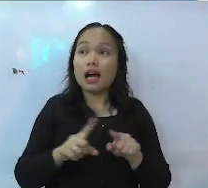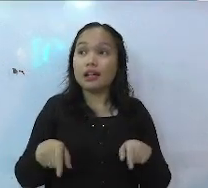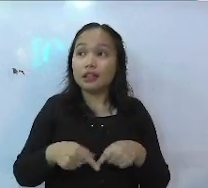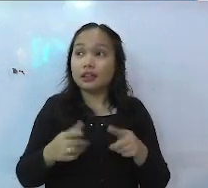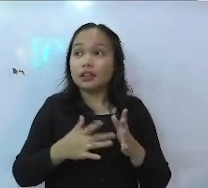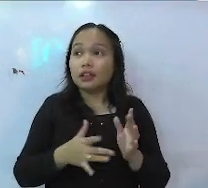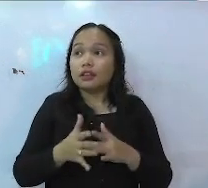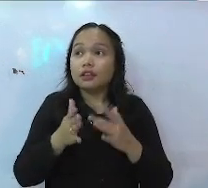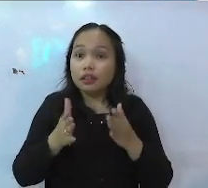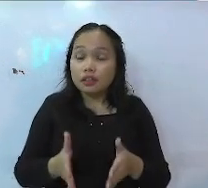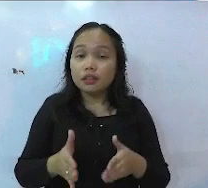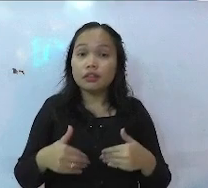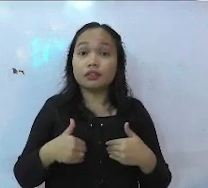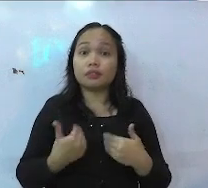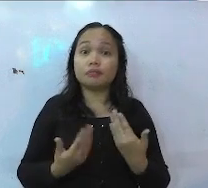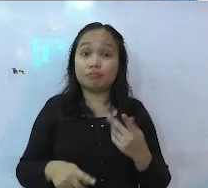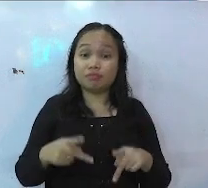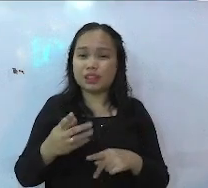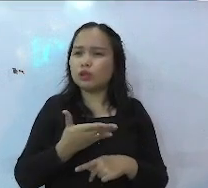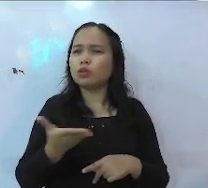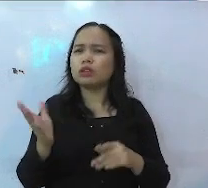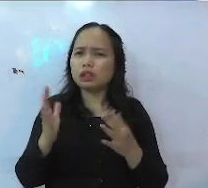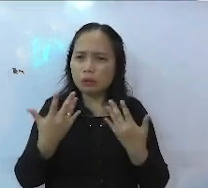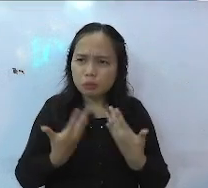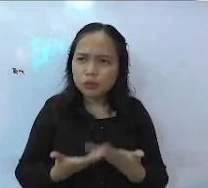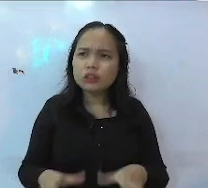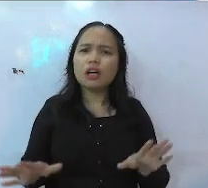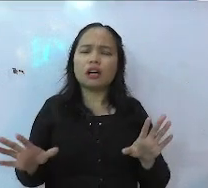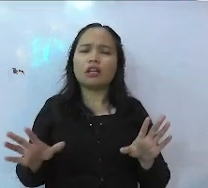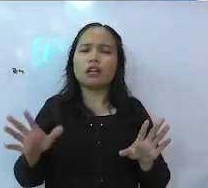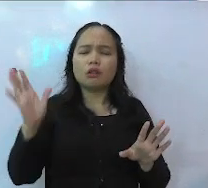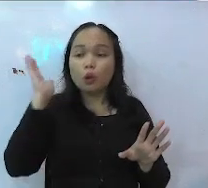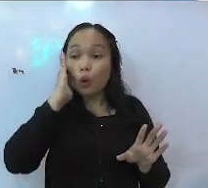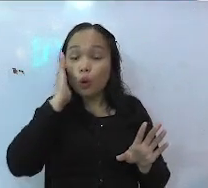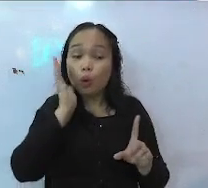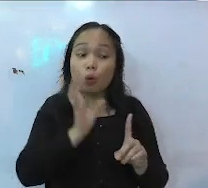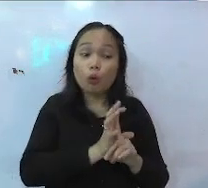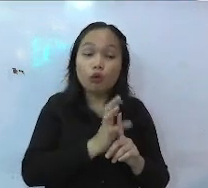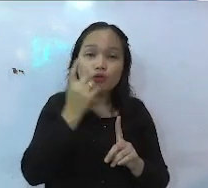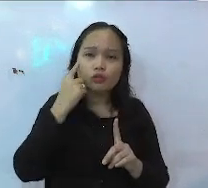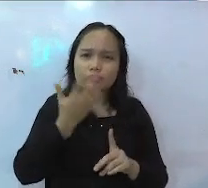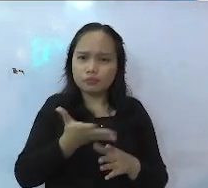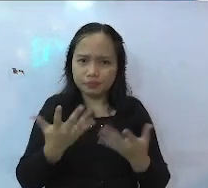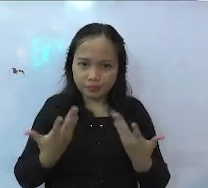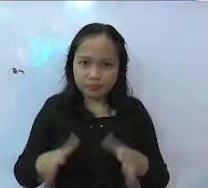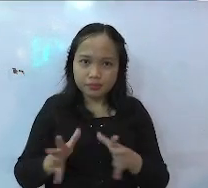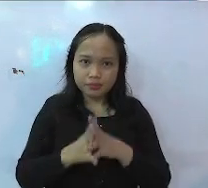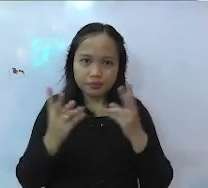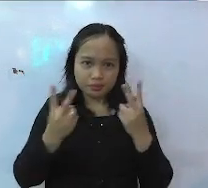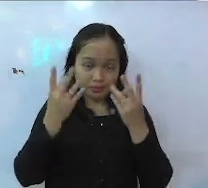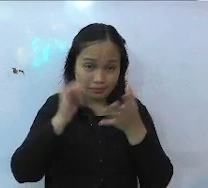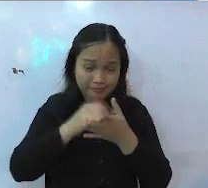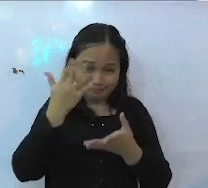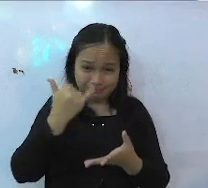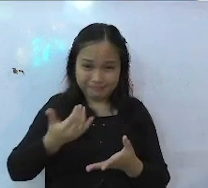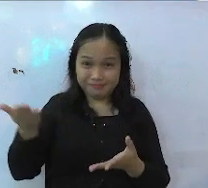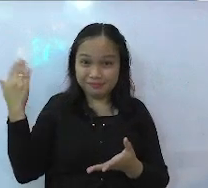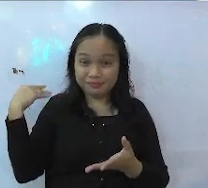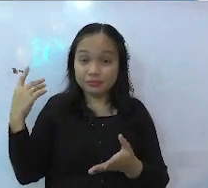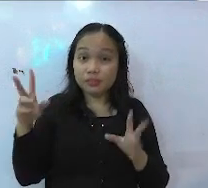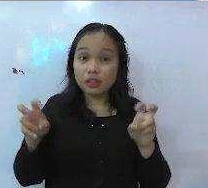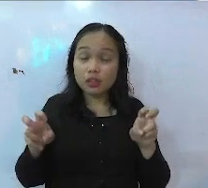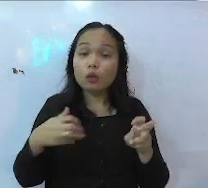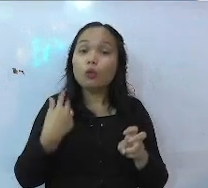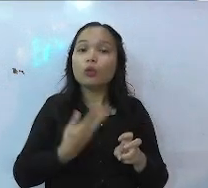kabataan kilala na kayo sa title ninyong pagiging Victorious yeah Amen Kaya nga nung nakaraang topic natin Ano yun we